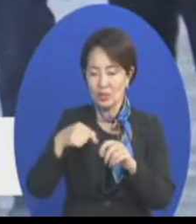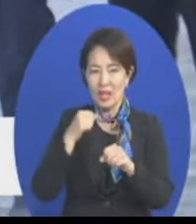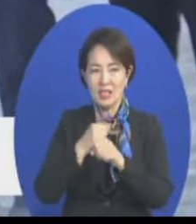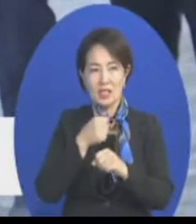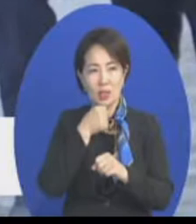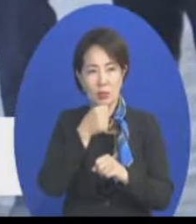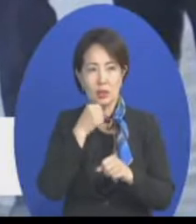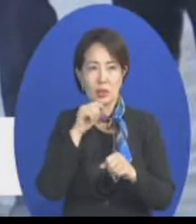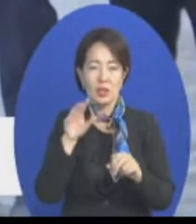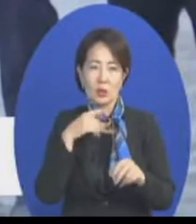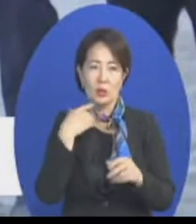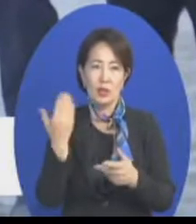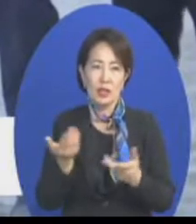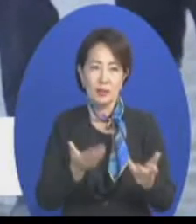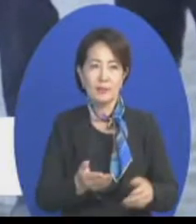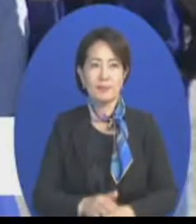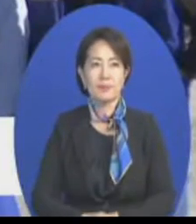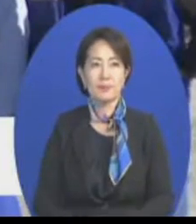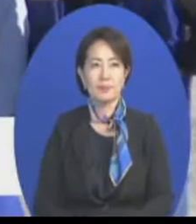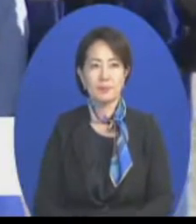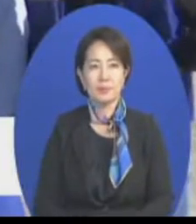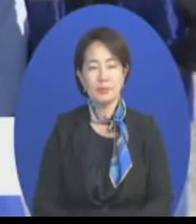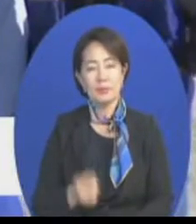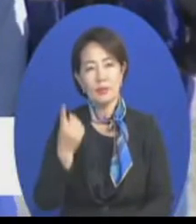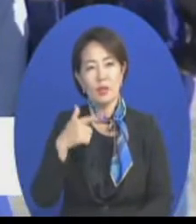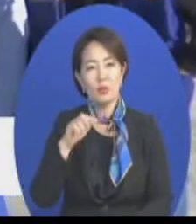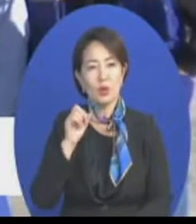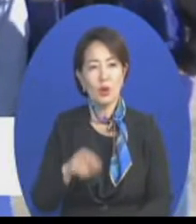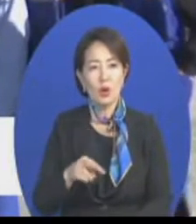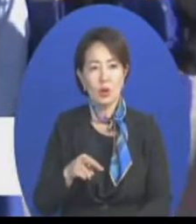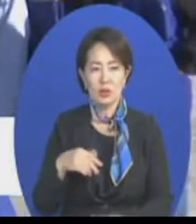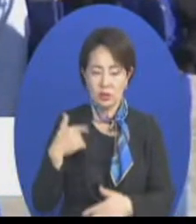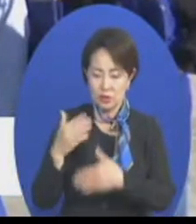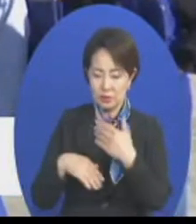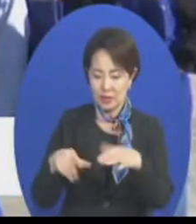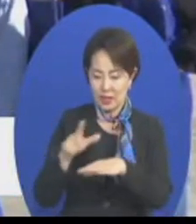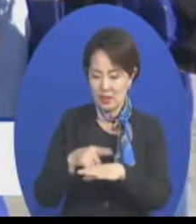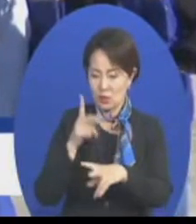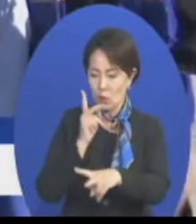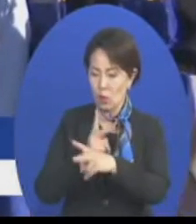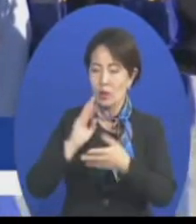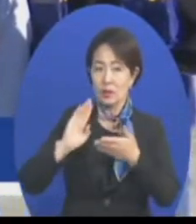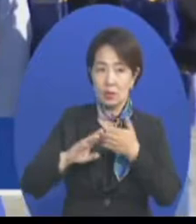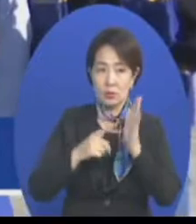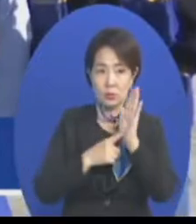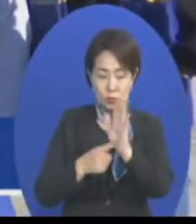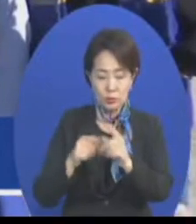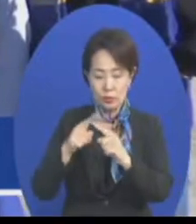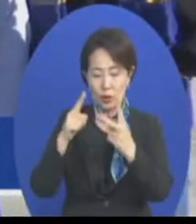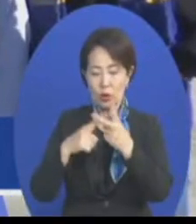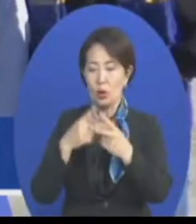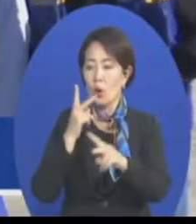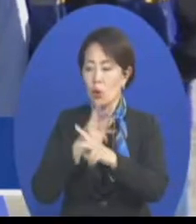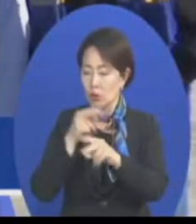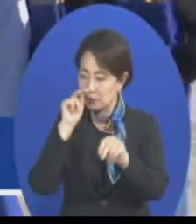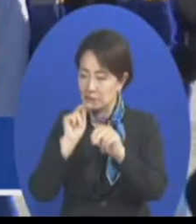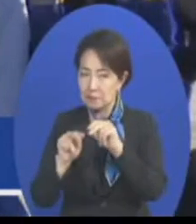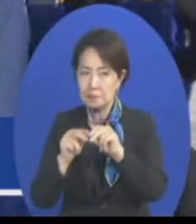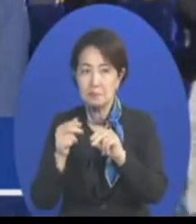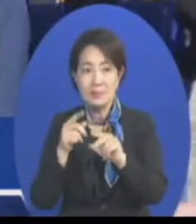ажиллаж байгаа томилтын талаар хийсэн ярилцлаг одоо таахан дүргэ. Хамгийн гол нь бид явж байгаа газар хууль сурчлах төдийгүй, хуулийн биелэлтийг шалгах